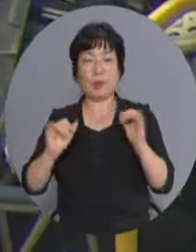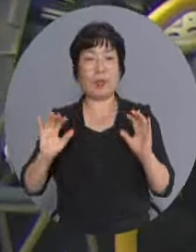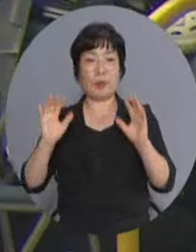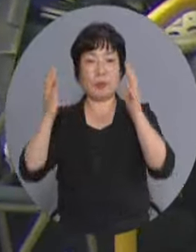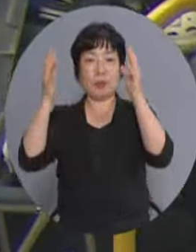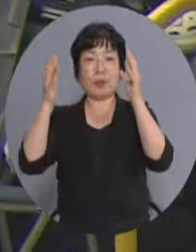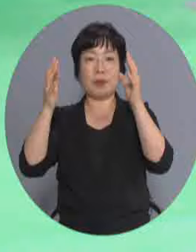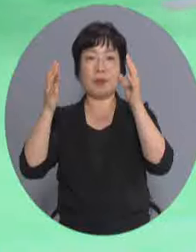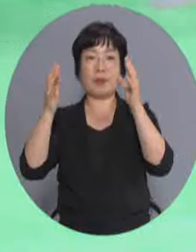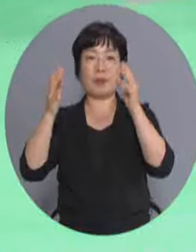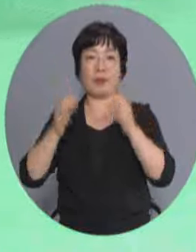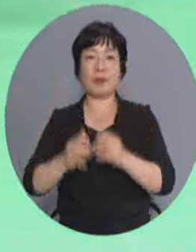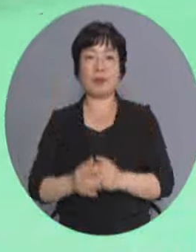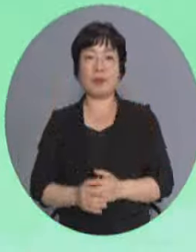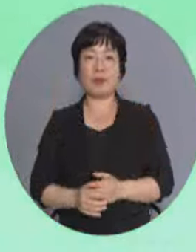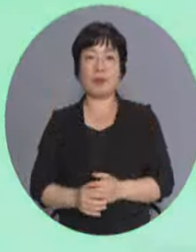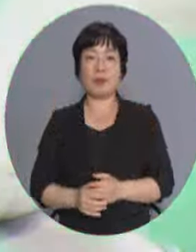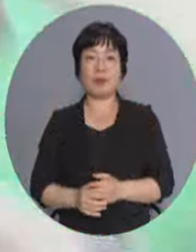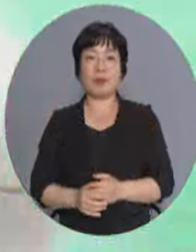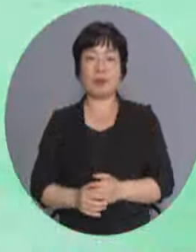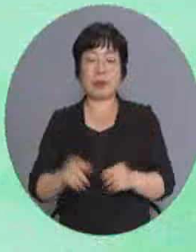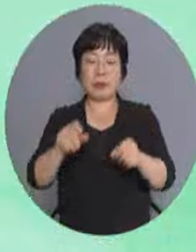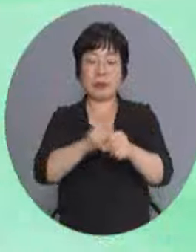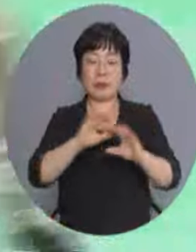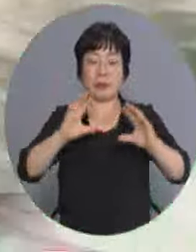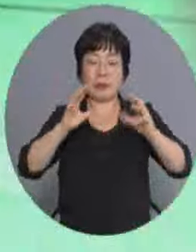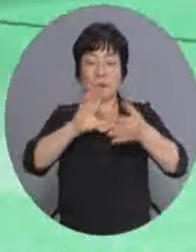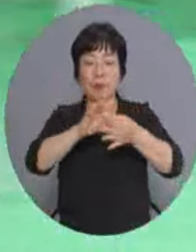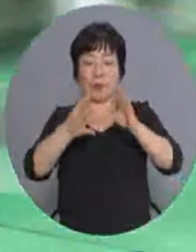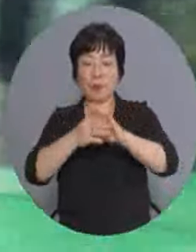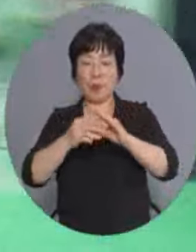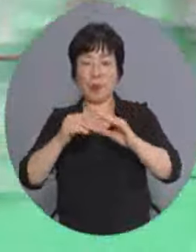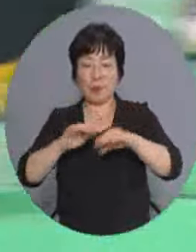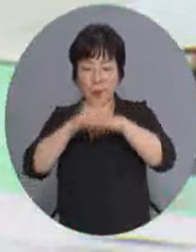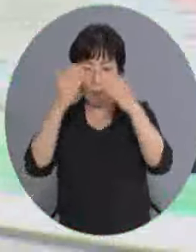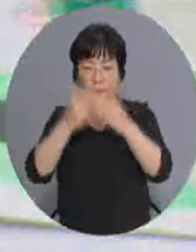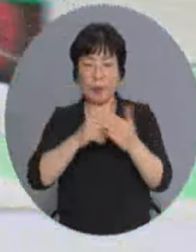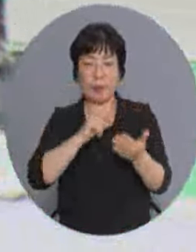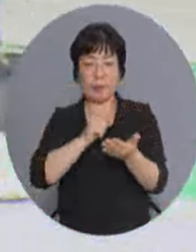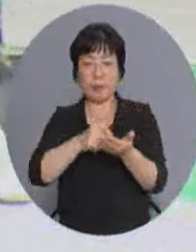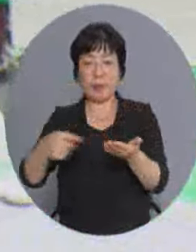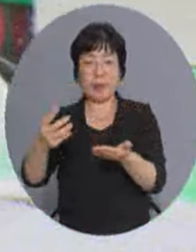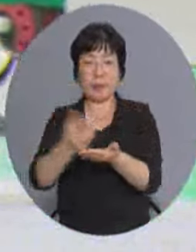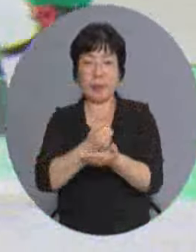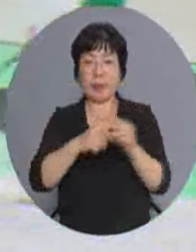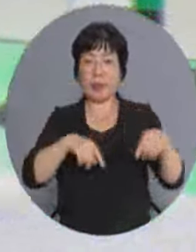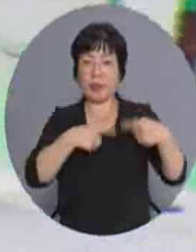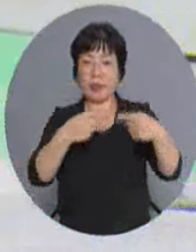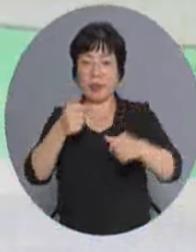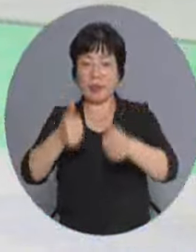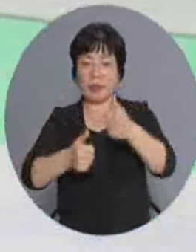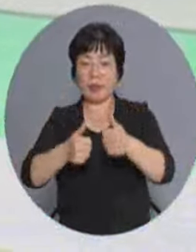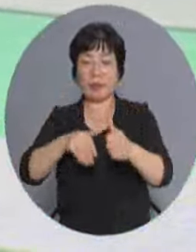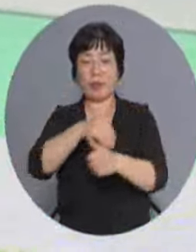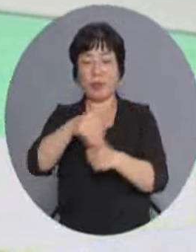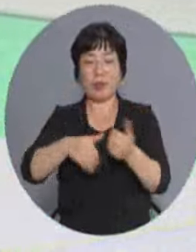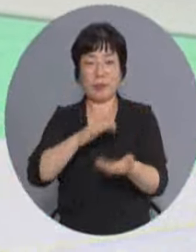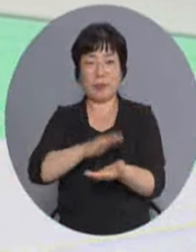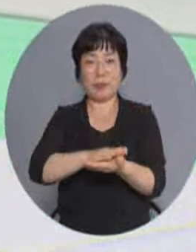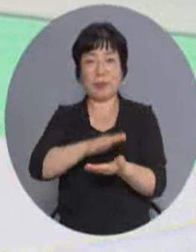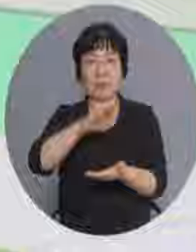환호가 터져나오기도 합니다. 특히 올림픽 스타들도 모두 출전하면서 경기장의 분위기를 더욱